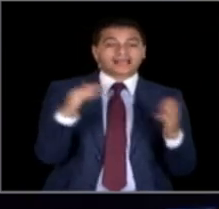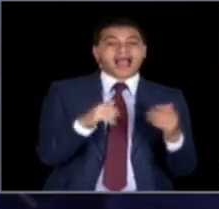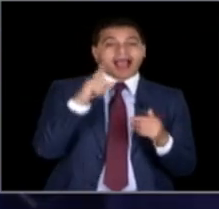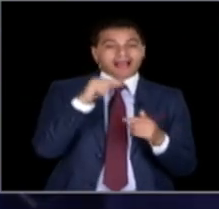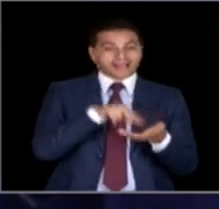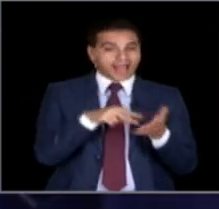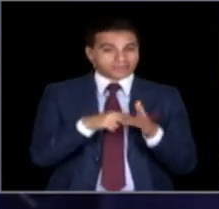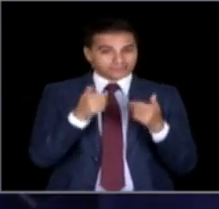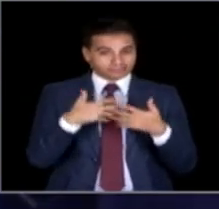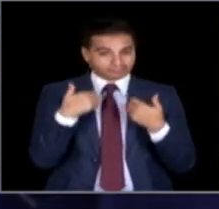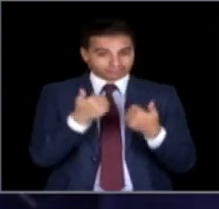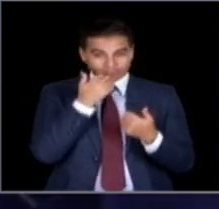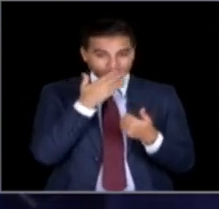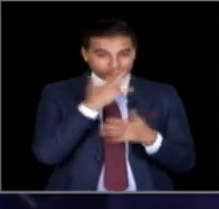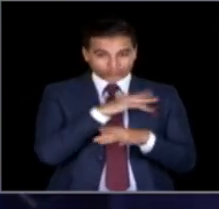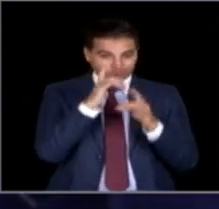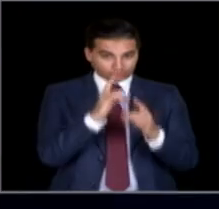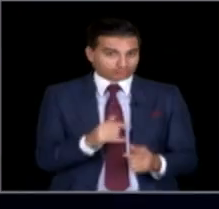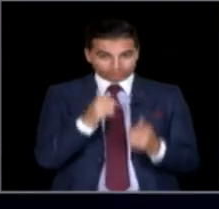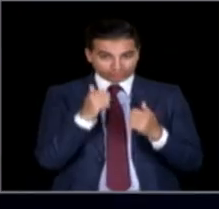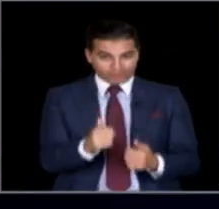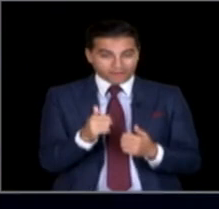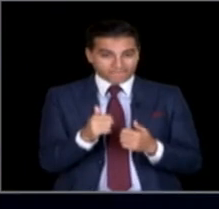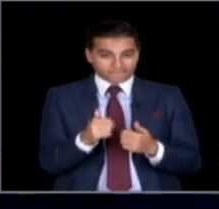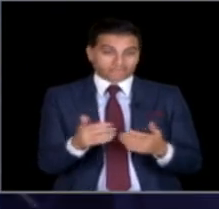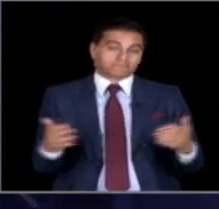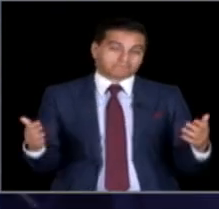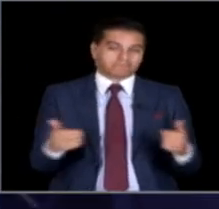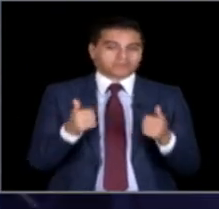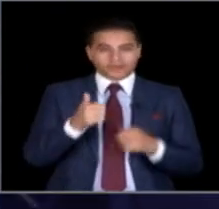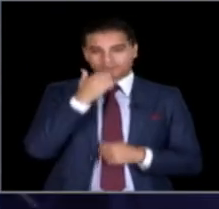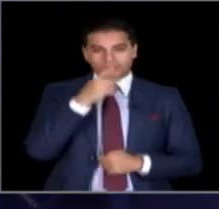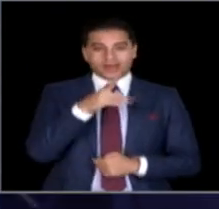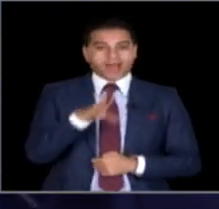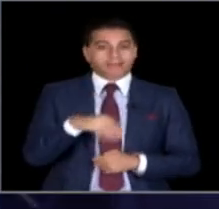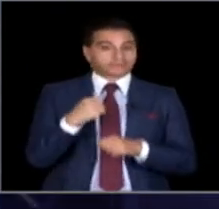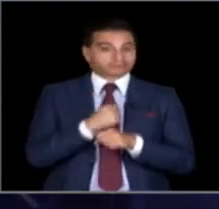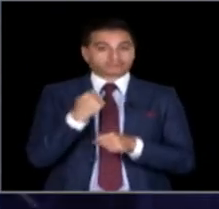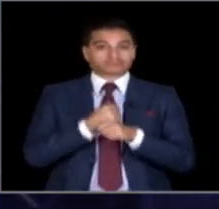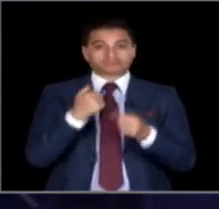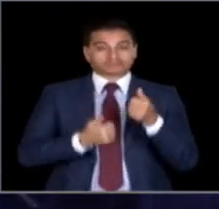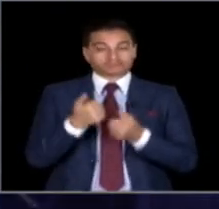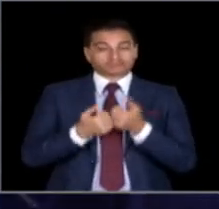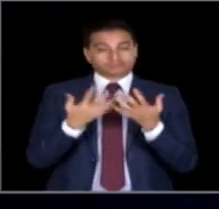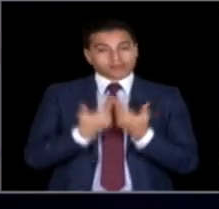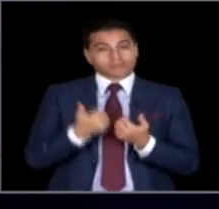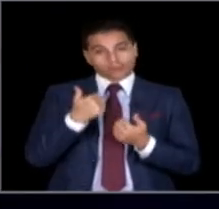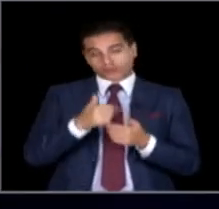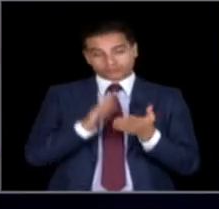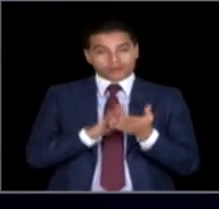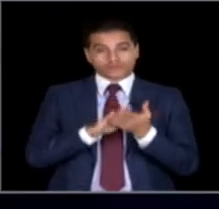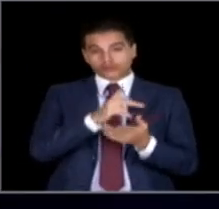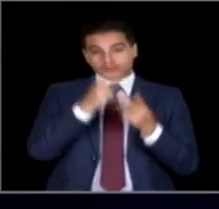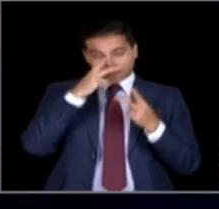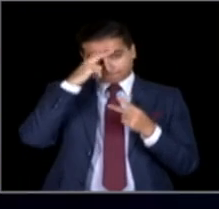ازيك يا محمود؟ الحمد لله. عامل ايه؟ الحمد لله. كله كويس؟ كويس. انت عملت كويس في التصفيات، برافو عليك. مين